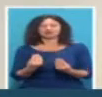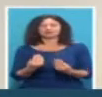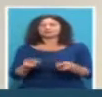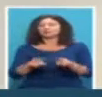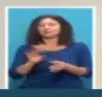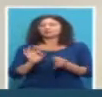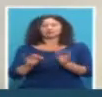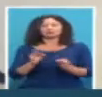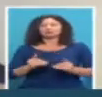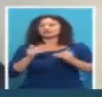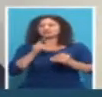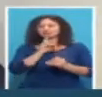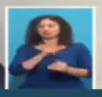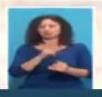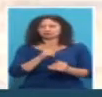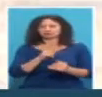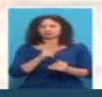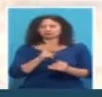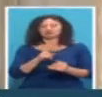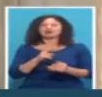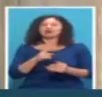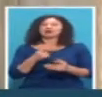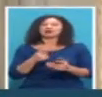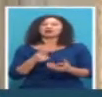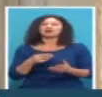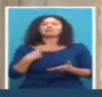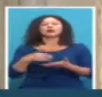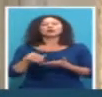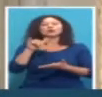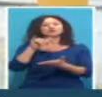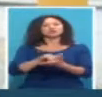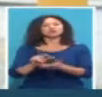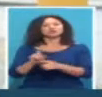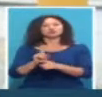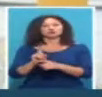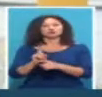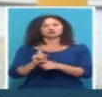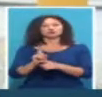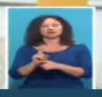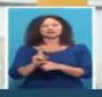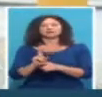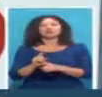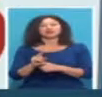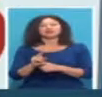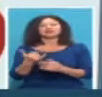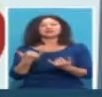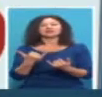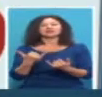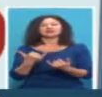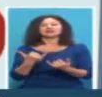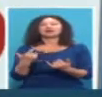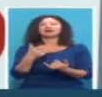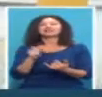таково норма отпадет необходимость в этой нормы. Правда, покупка и установка прибора учета обойдется в копеечку. На сегодняшний день счетчик газа стоит